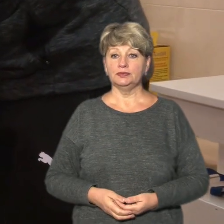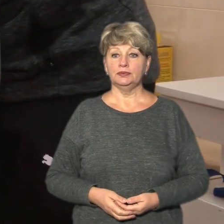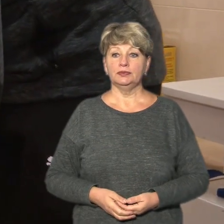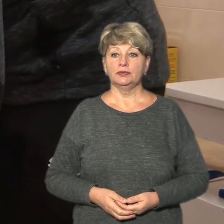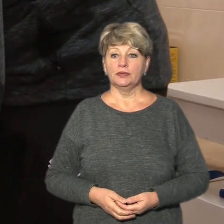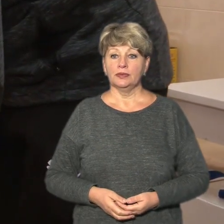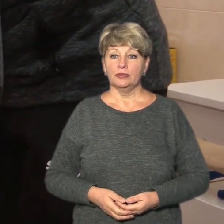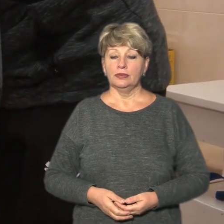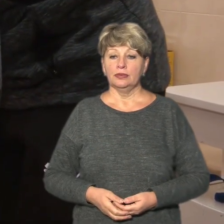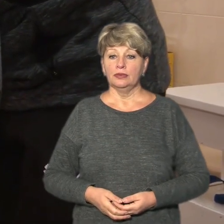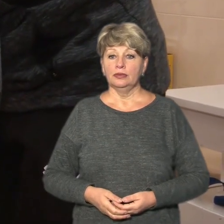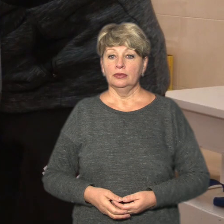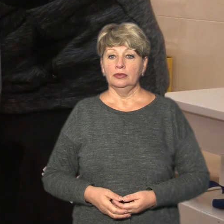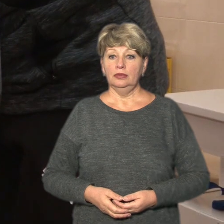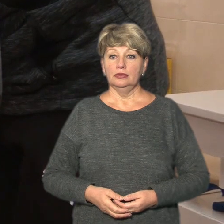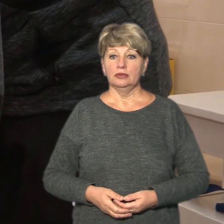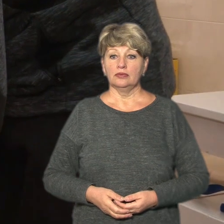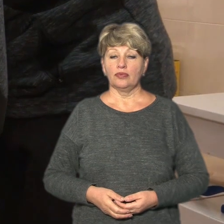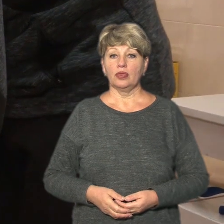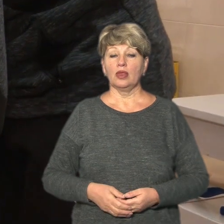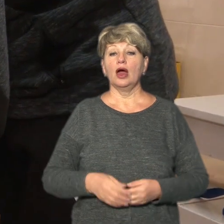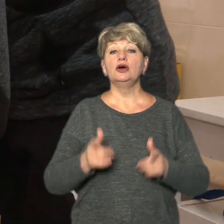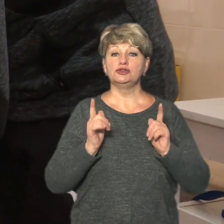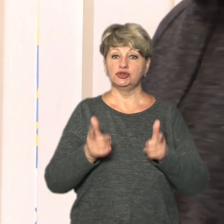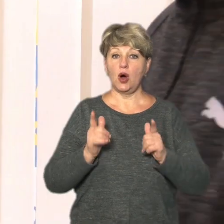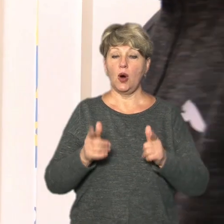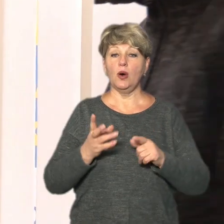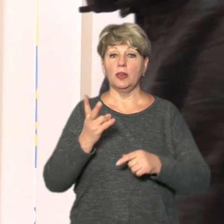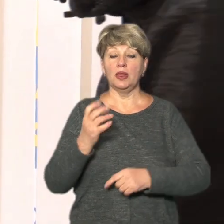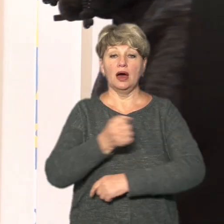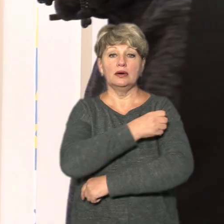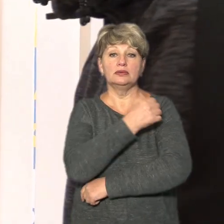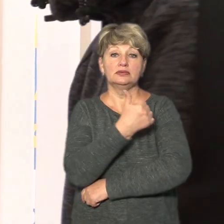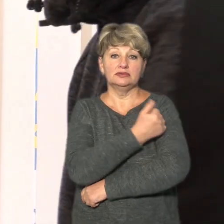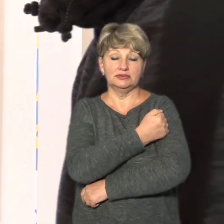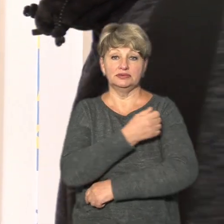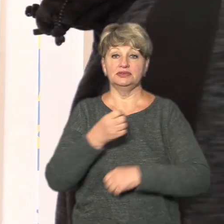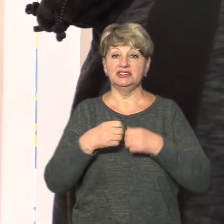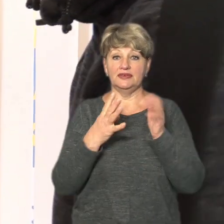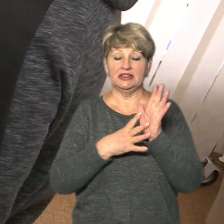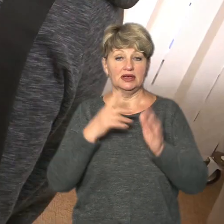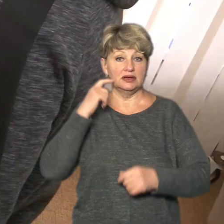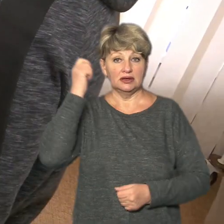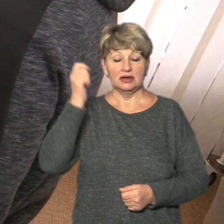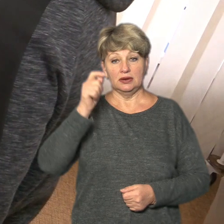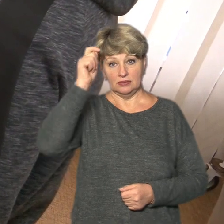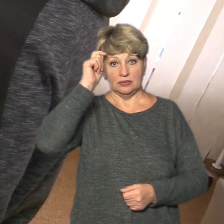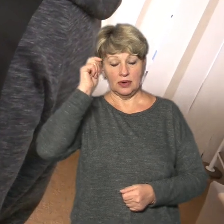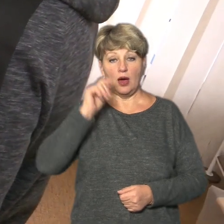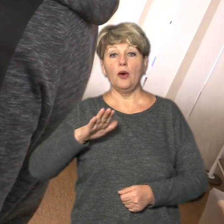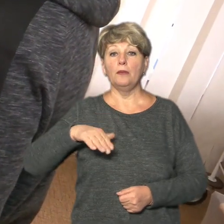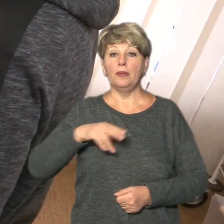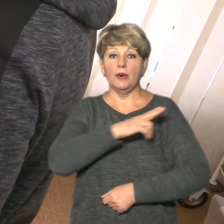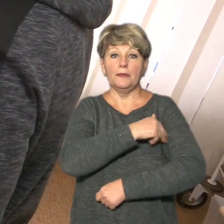дата 27.09 згоду на щеплення підписує 19-річний Ярослав Буркут потому медсестра Тетяна